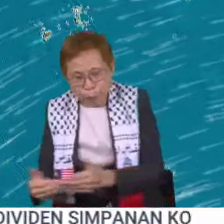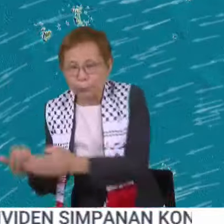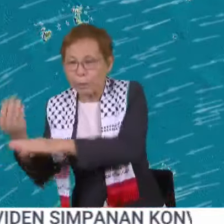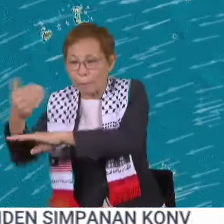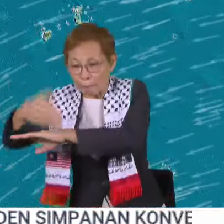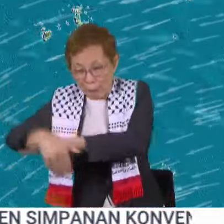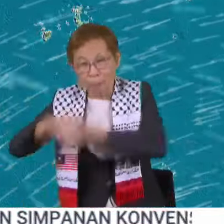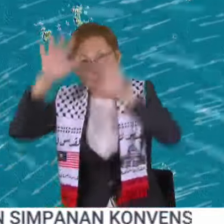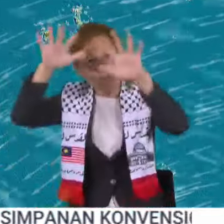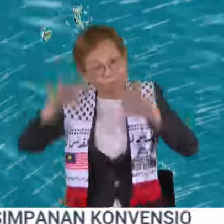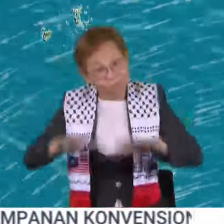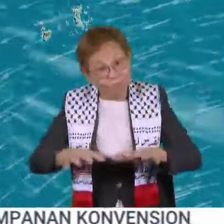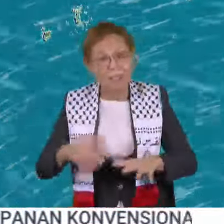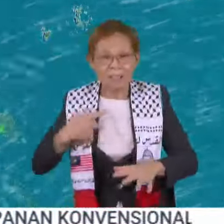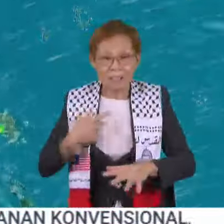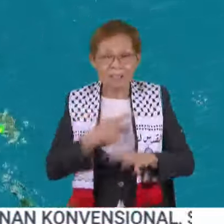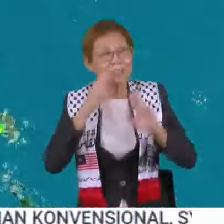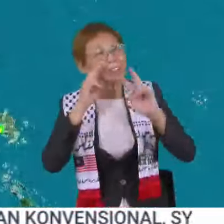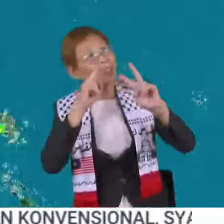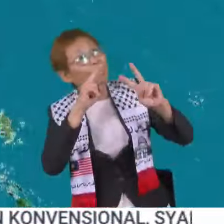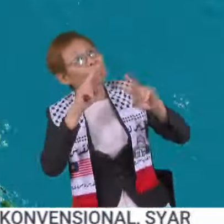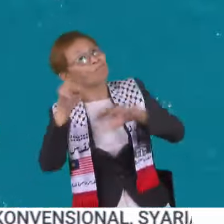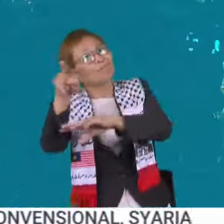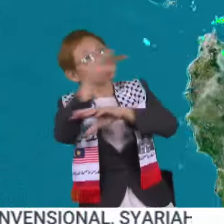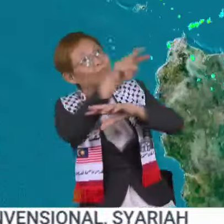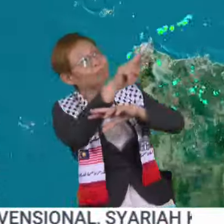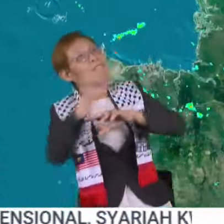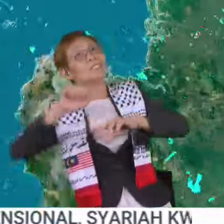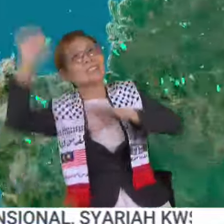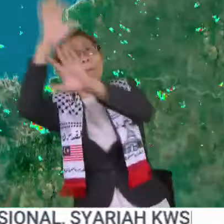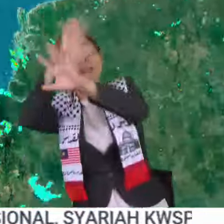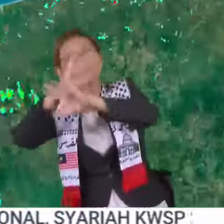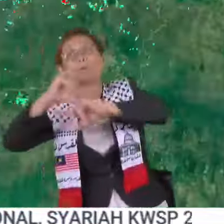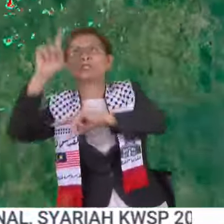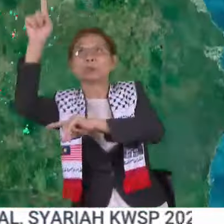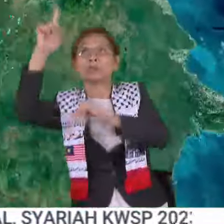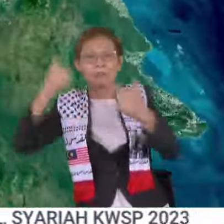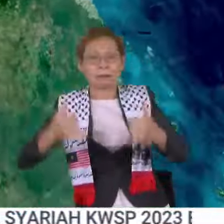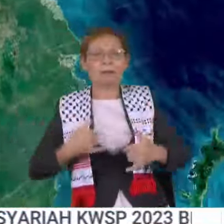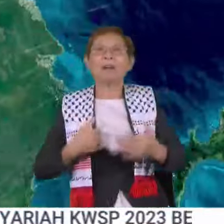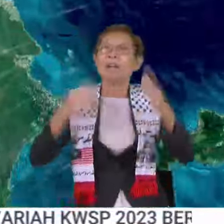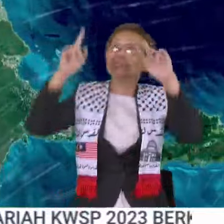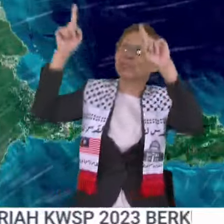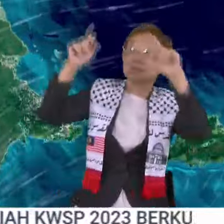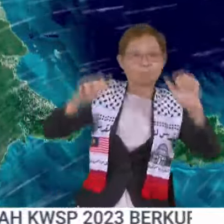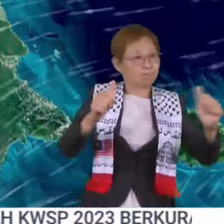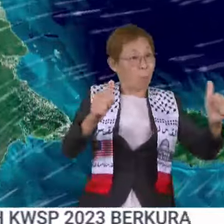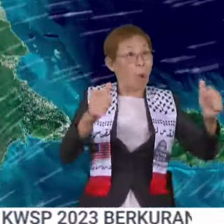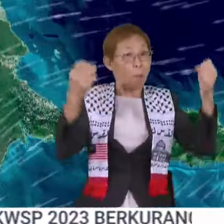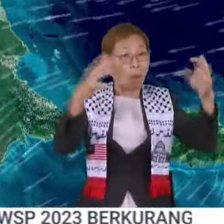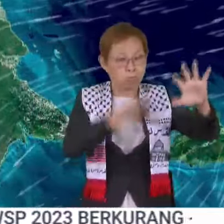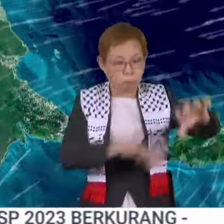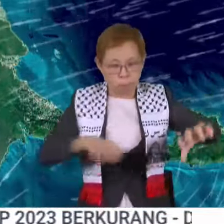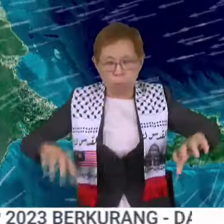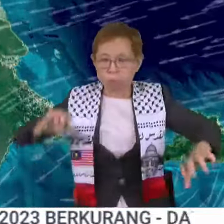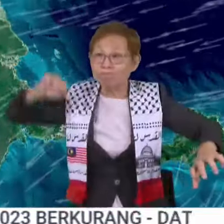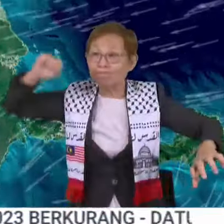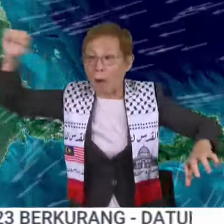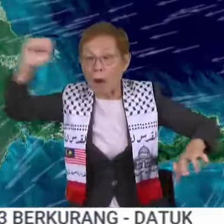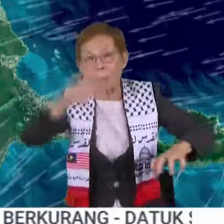nanti kita beralih kepada tinjauan cuaca di Sabah dan Sarawak pada ketika ini keadaan cuaca baik di kebanyakan kawasan di